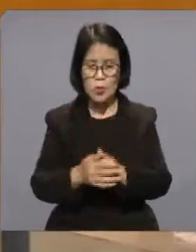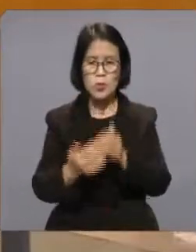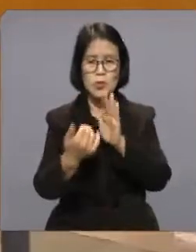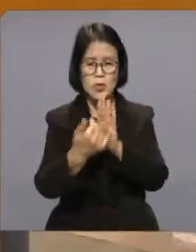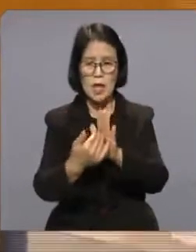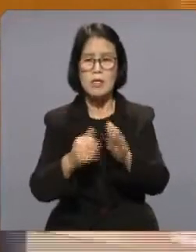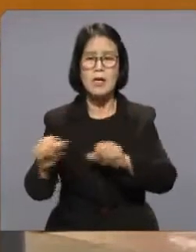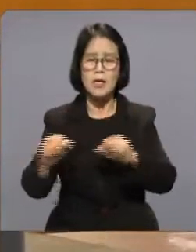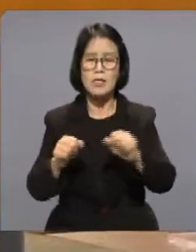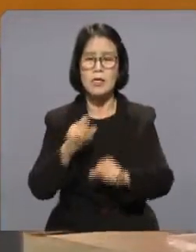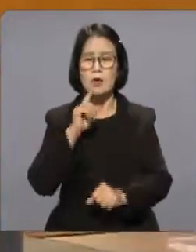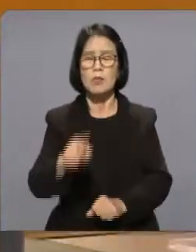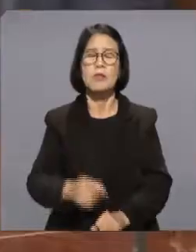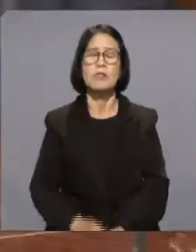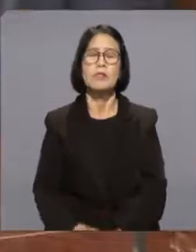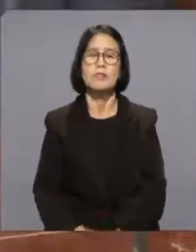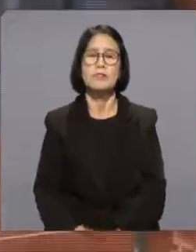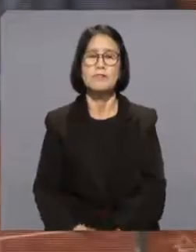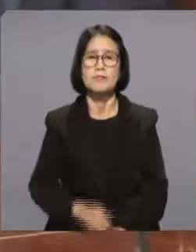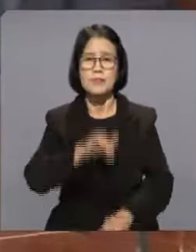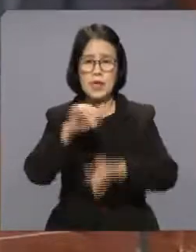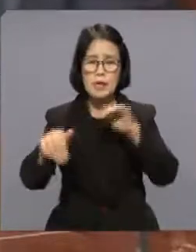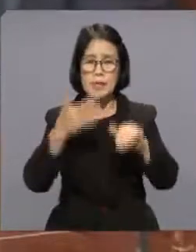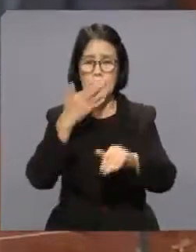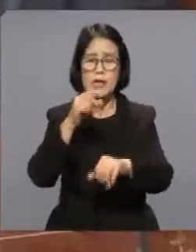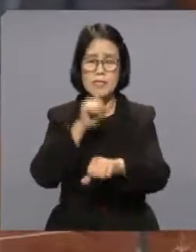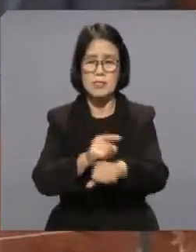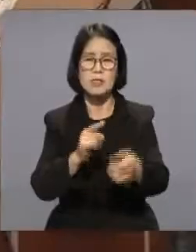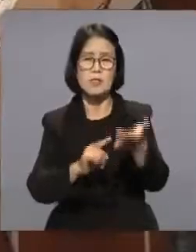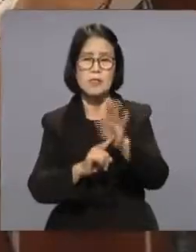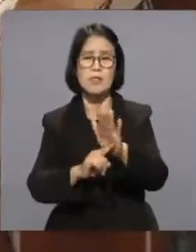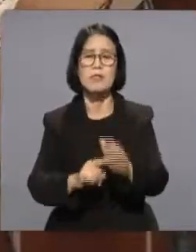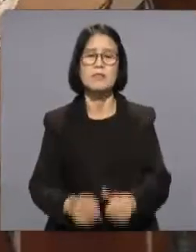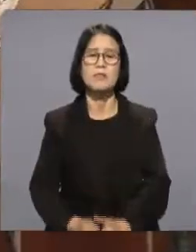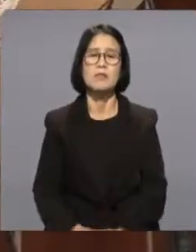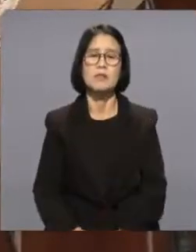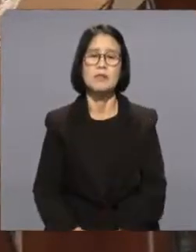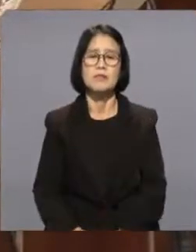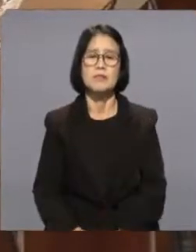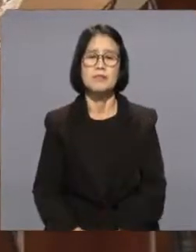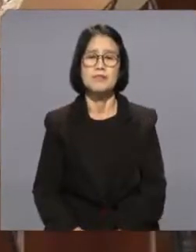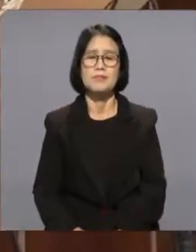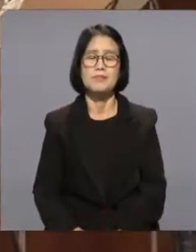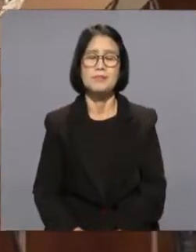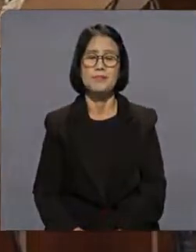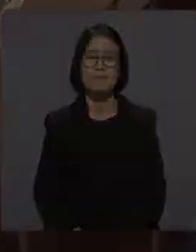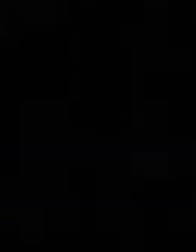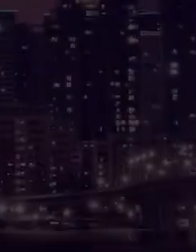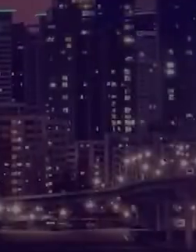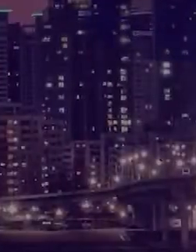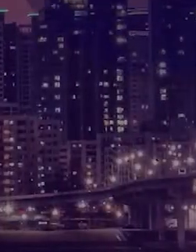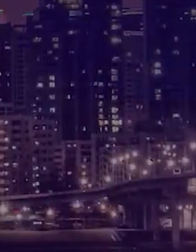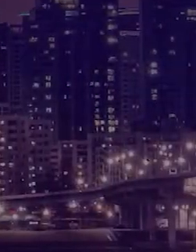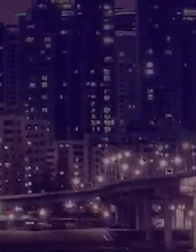대응해 나가겠다고 강조해 개입 가능성을 시사했습니다. OBS 뉴스 김대영입니다.